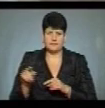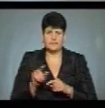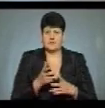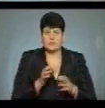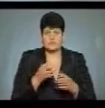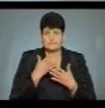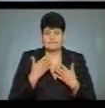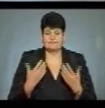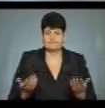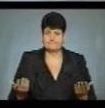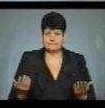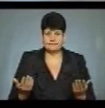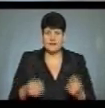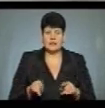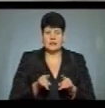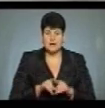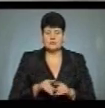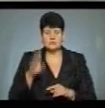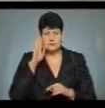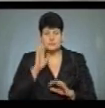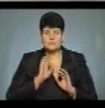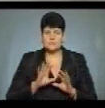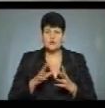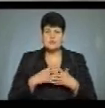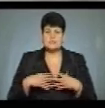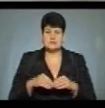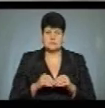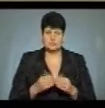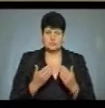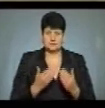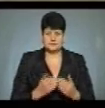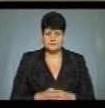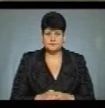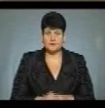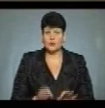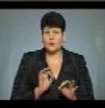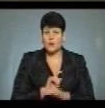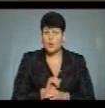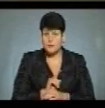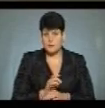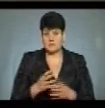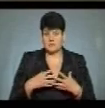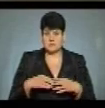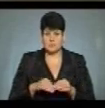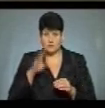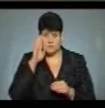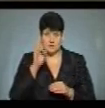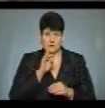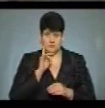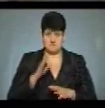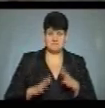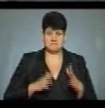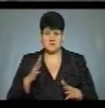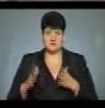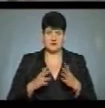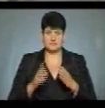нічого. Також Ігор Мидло розповів про сім'ю Віктора Груб'яка. Нормальна родина, хлопчина молодий, енергійний, в